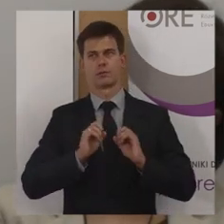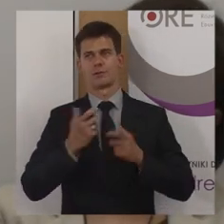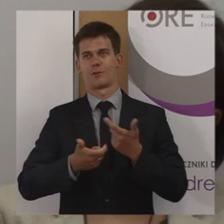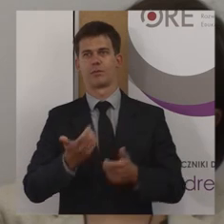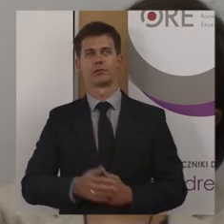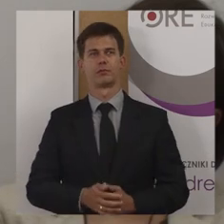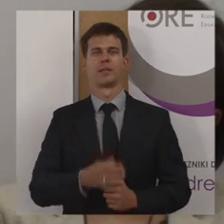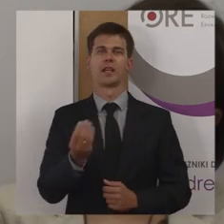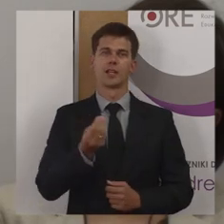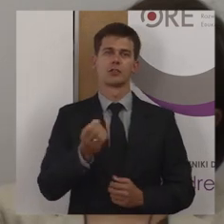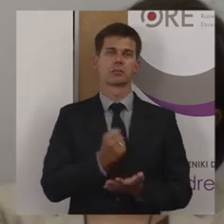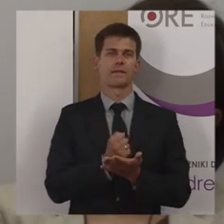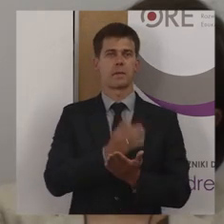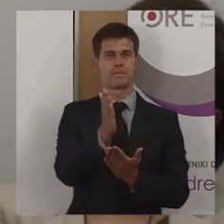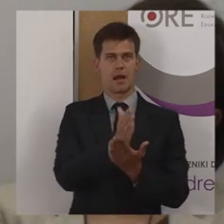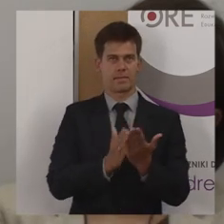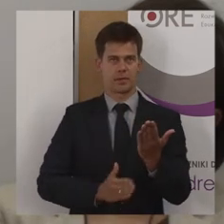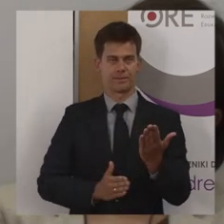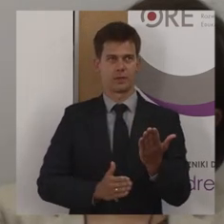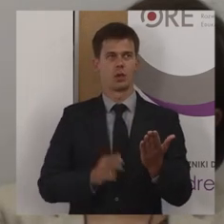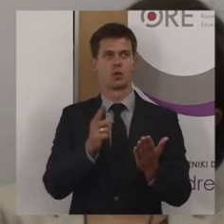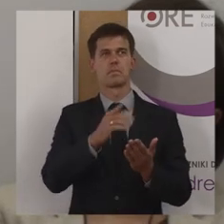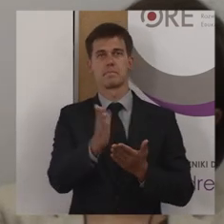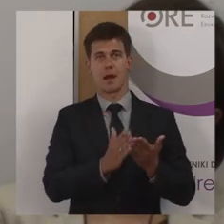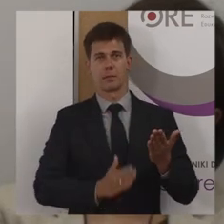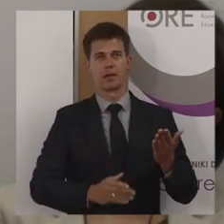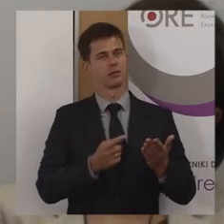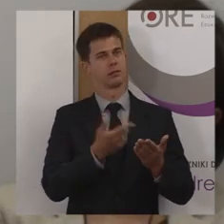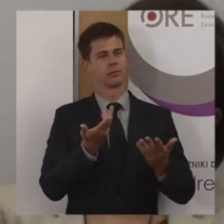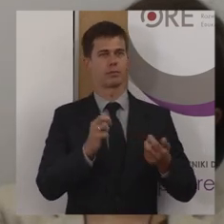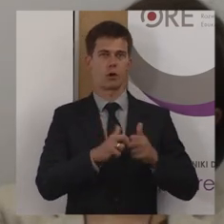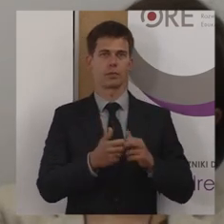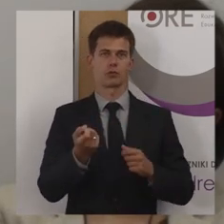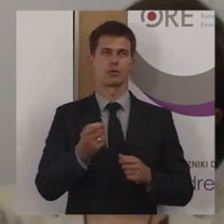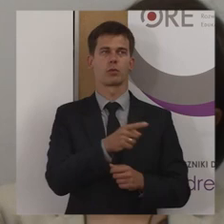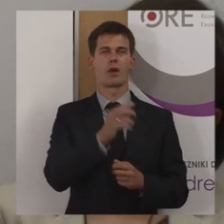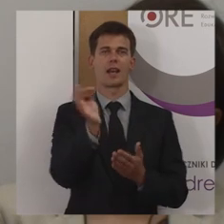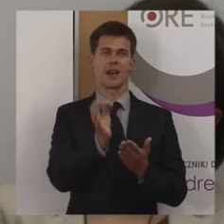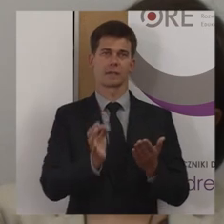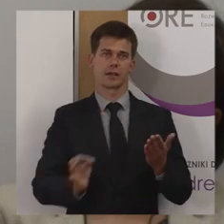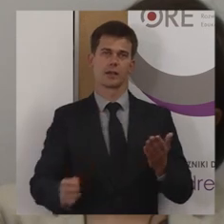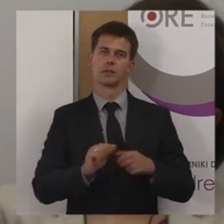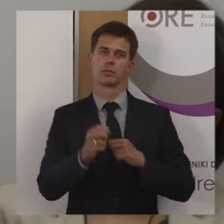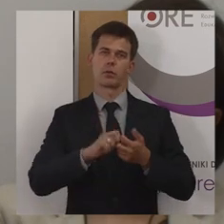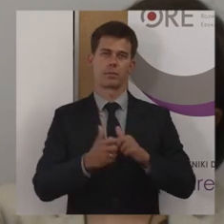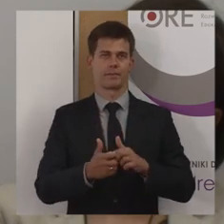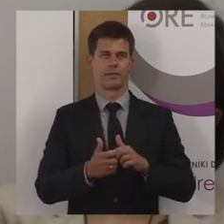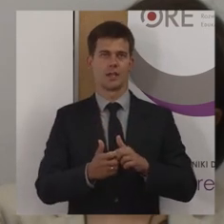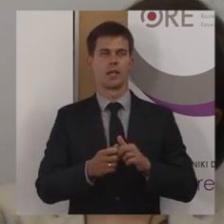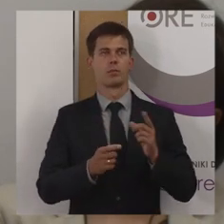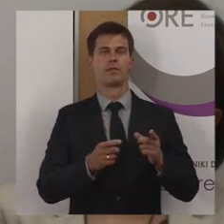jeszcze krótko o mapach. Mapa jest to bardzo skomplikowany twór graficzny, rozumienie którego